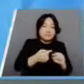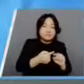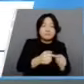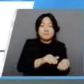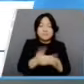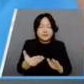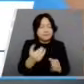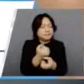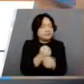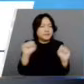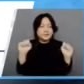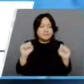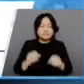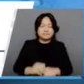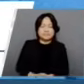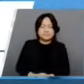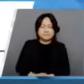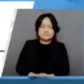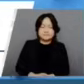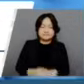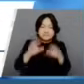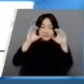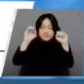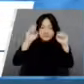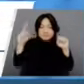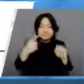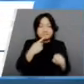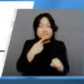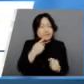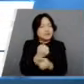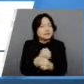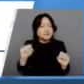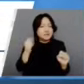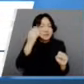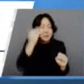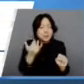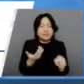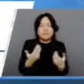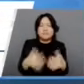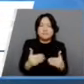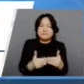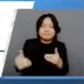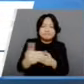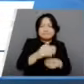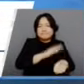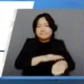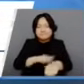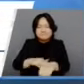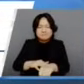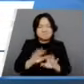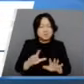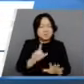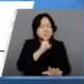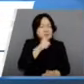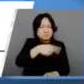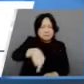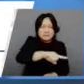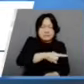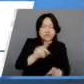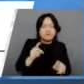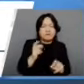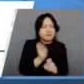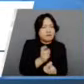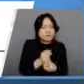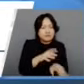evacuation. Kuminsan na talaga, it's hard to convince people to leave their homes, but